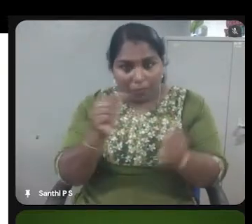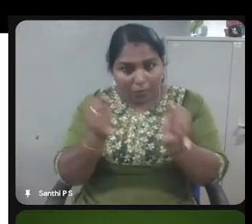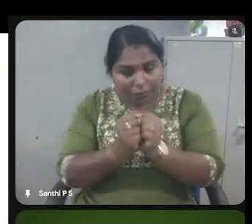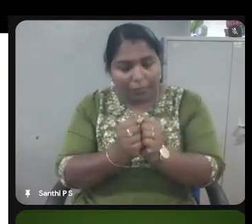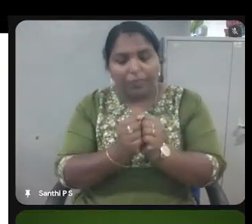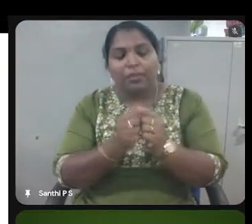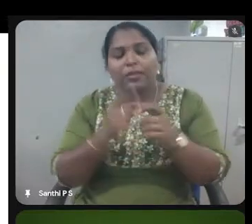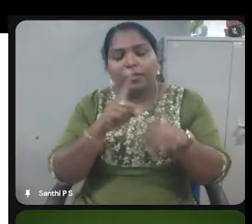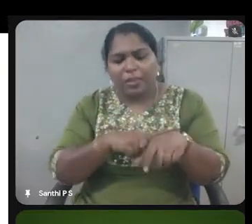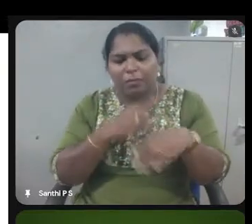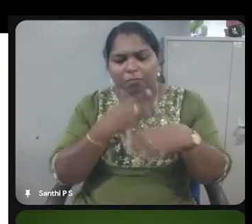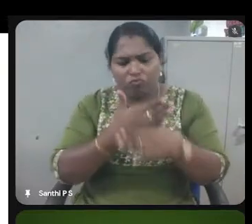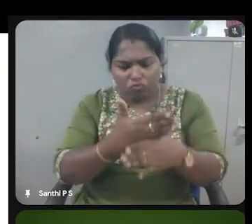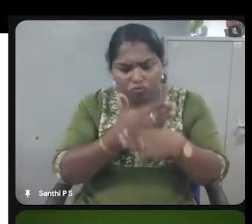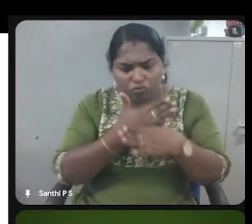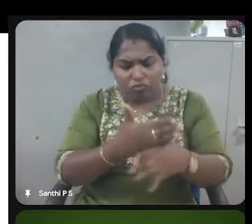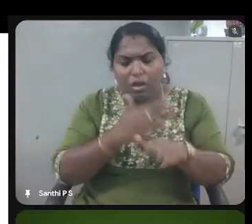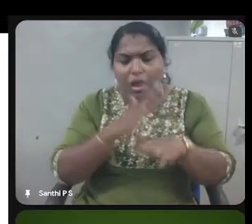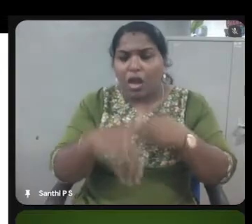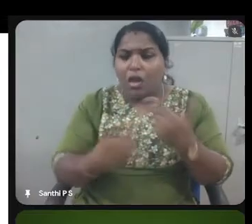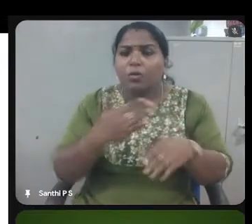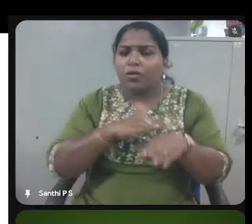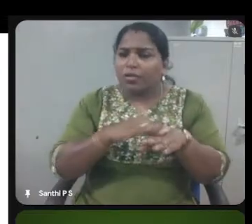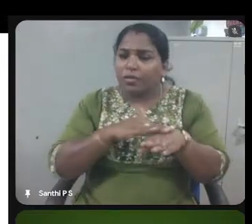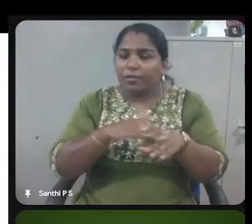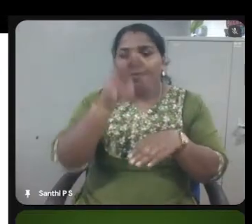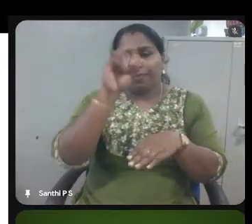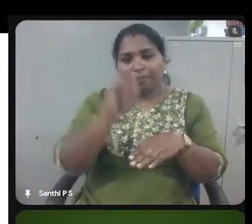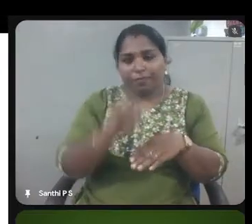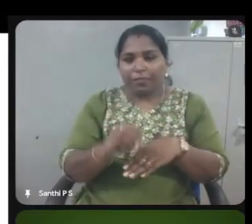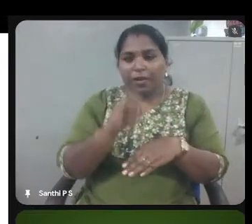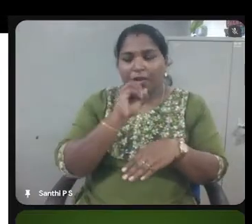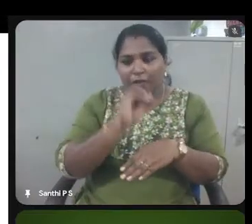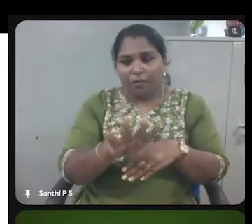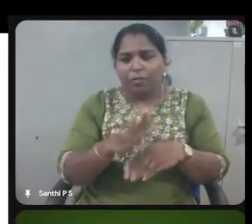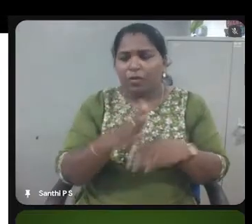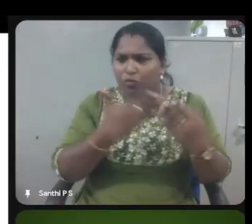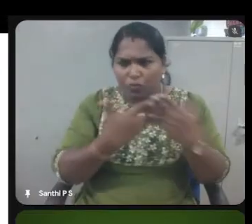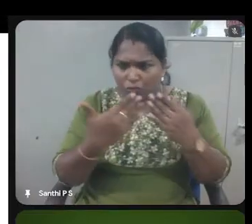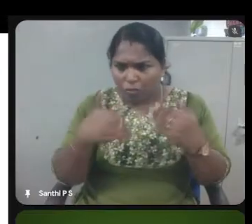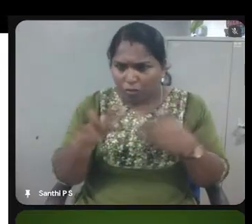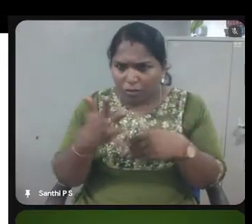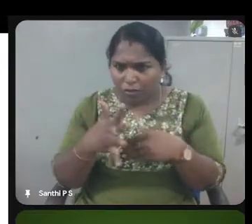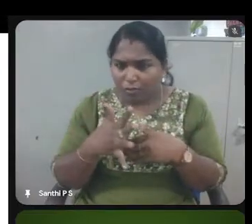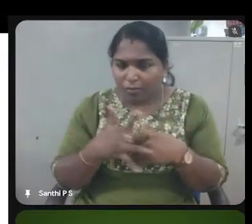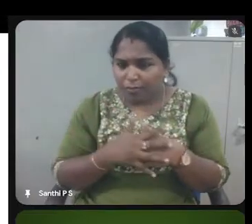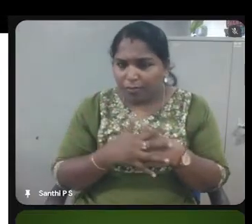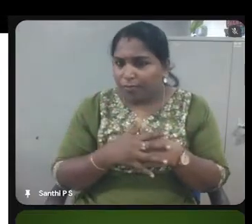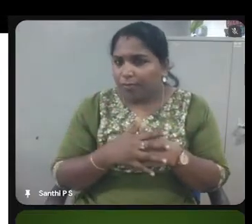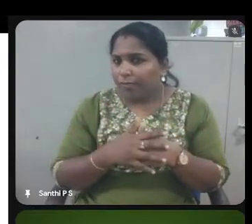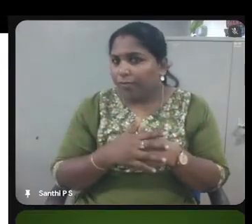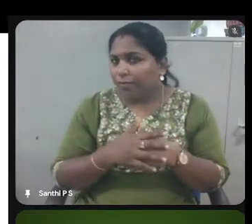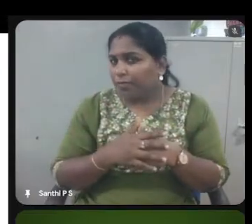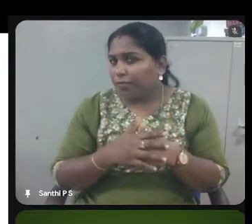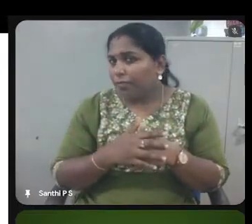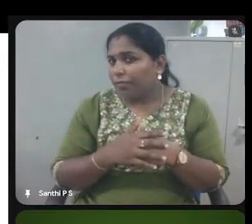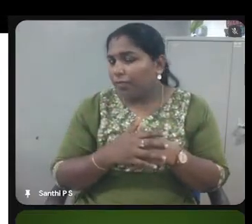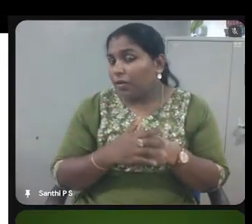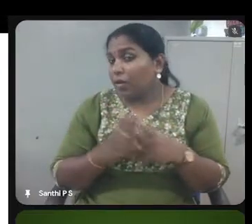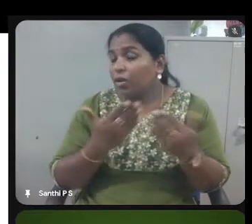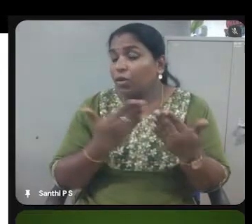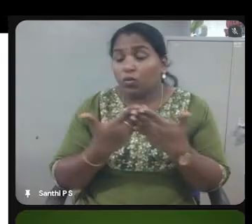ക്വാളിറ്റി ടൈം സ്പെൻഡ് ചെയ്യാൻ പറ്റുന്നത് അതാണ് നോക്കേണ്ടത്. ഇപ്പൊ കുട്ടി അപ്പൊ സ്കൂളിൽ ഒന്നും പോകുന്നില്ല അല്ലേ? സ്കൂളിൽ പോകുന്ന സമയത്ത്